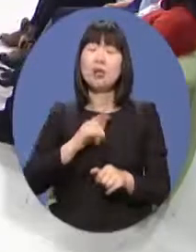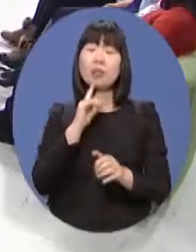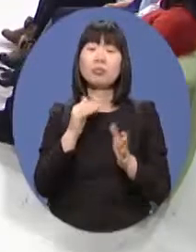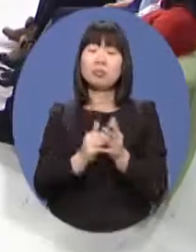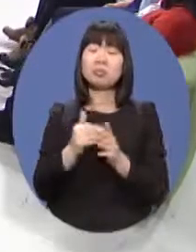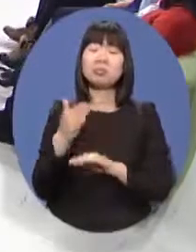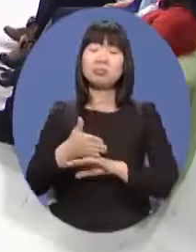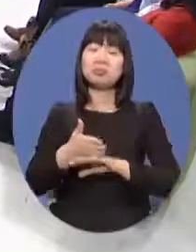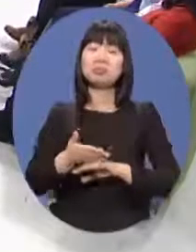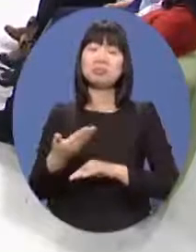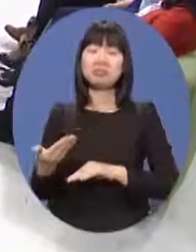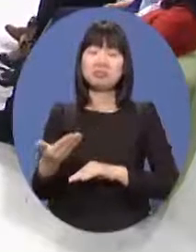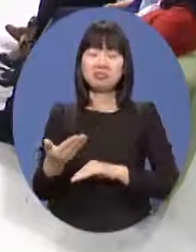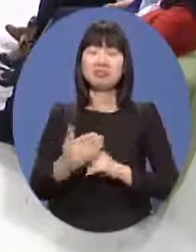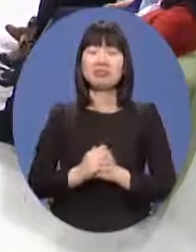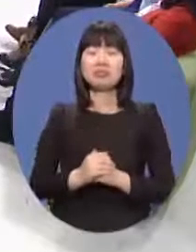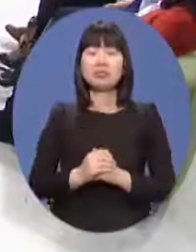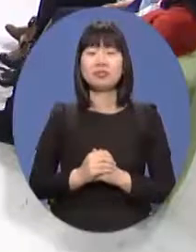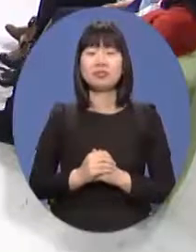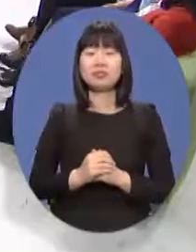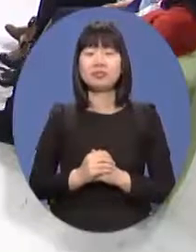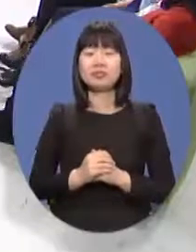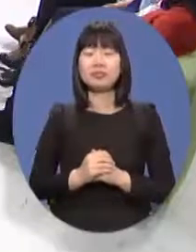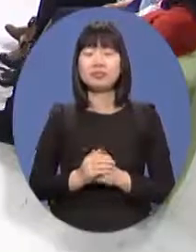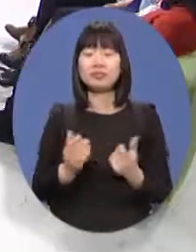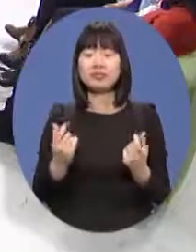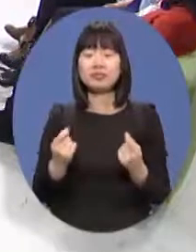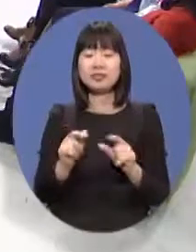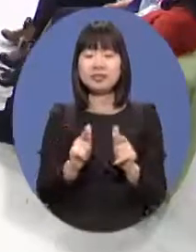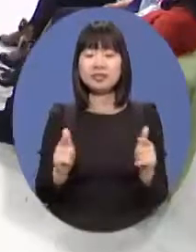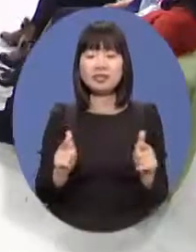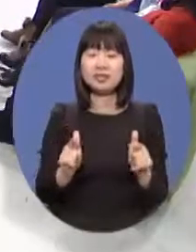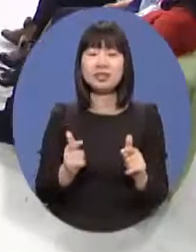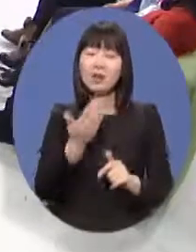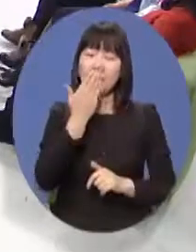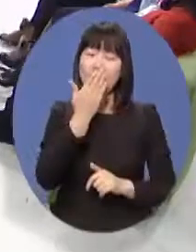고마워 이렇게 대처를 한다든지 네. 예, 이런 것들이 좀 가능해지죠.